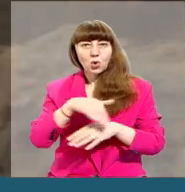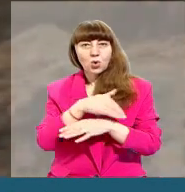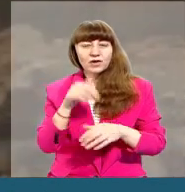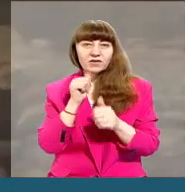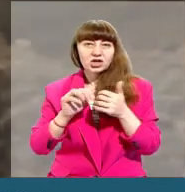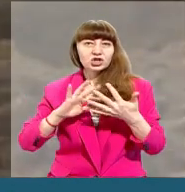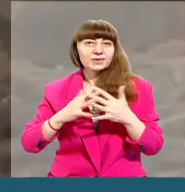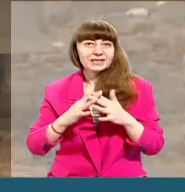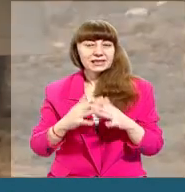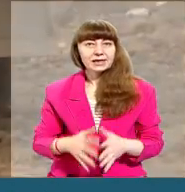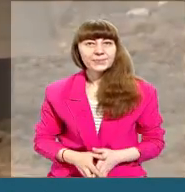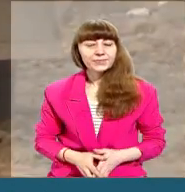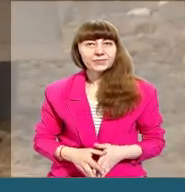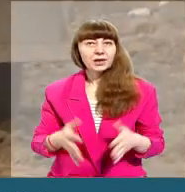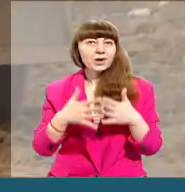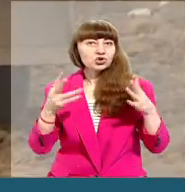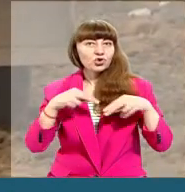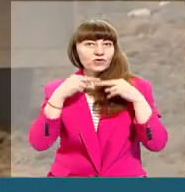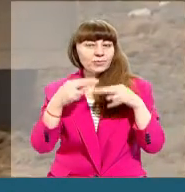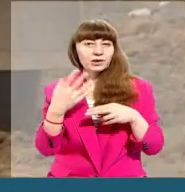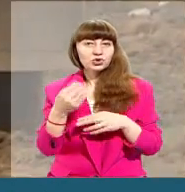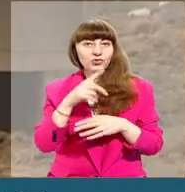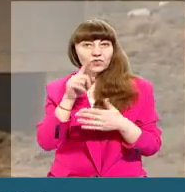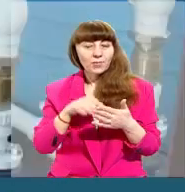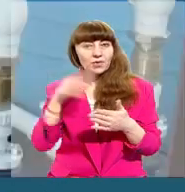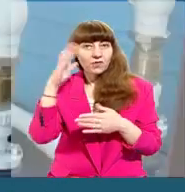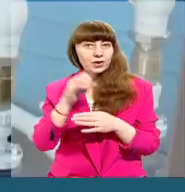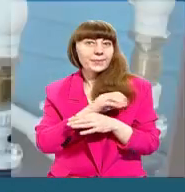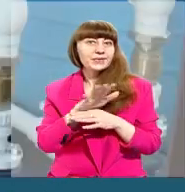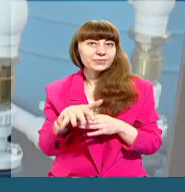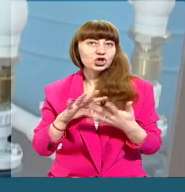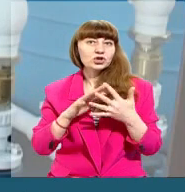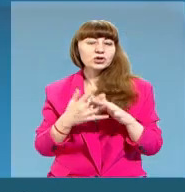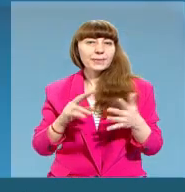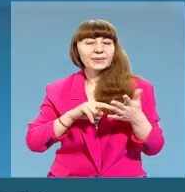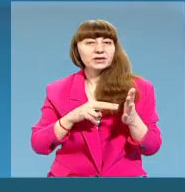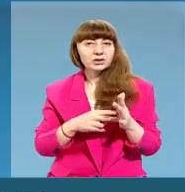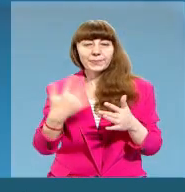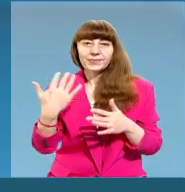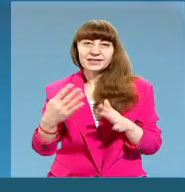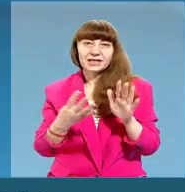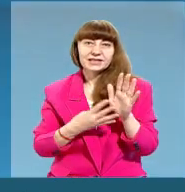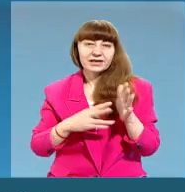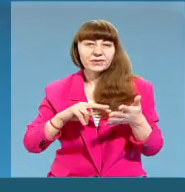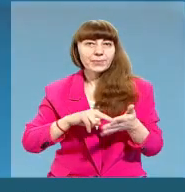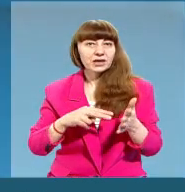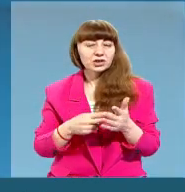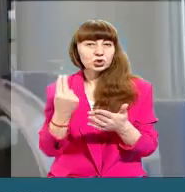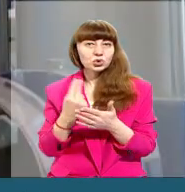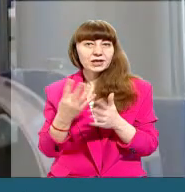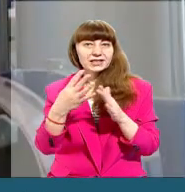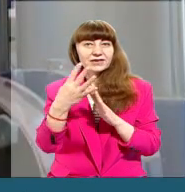селе региона. Кроме того, особое внимание уделят и вопросам водоснабжения. Планируется реализация 59 проектов на